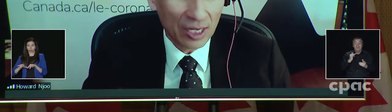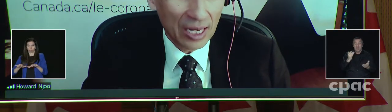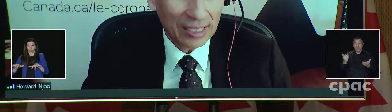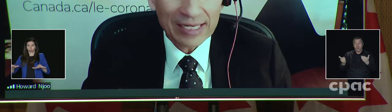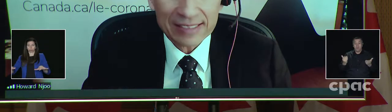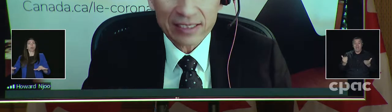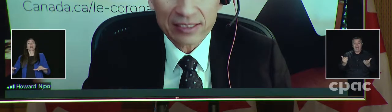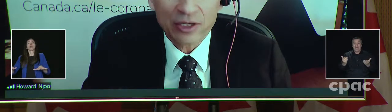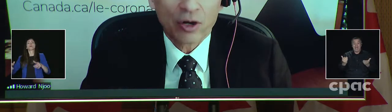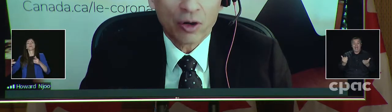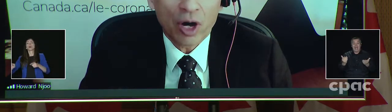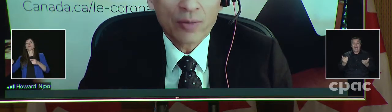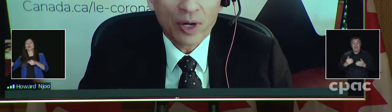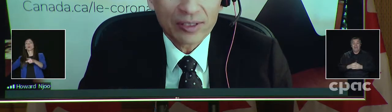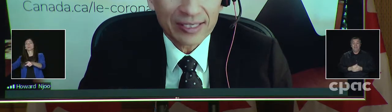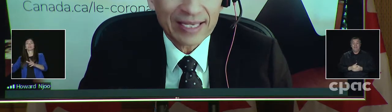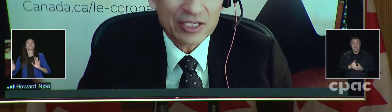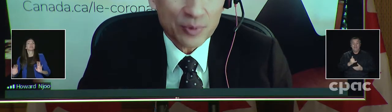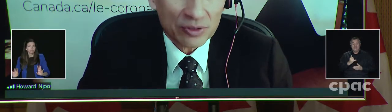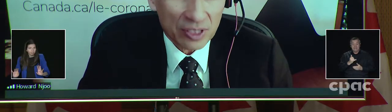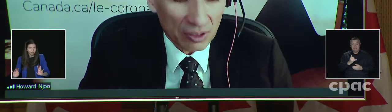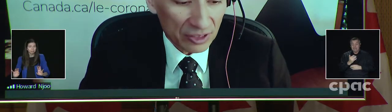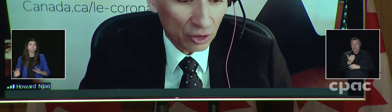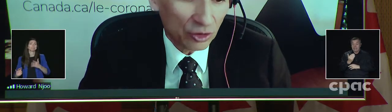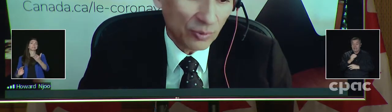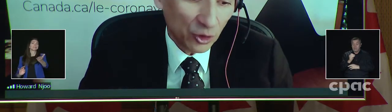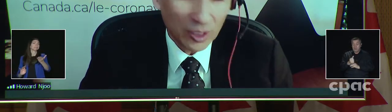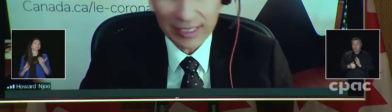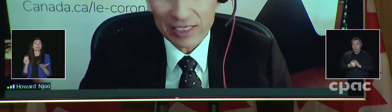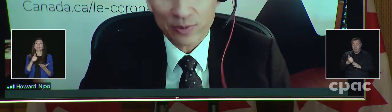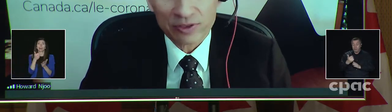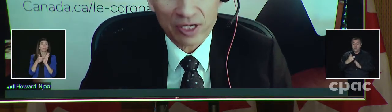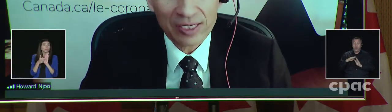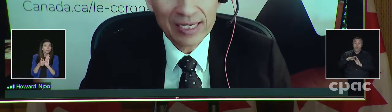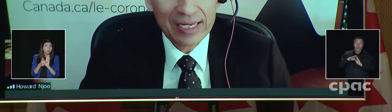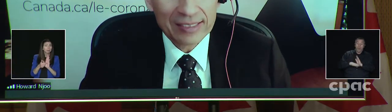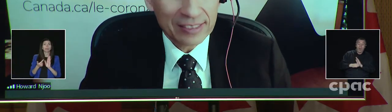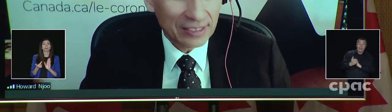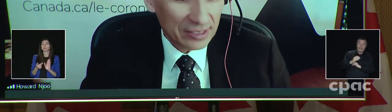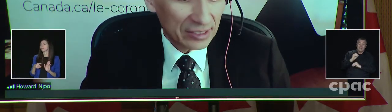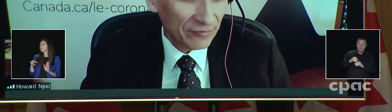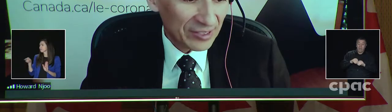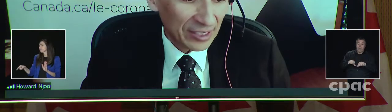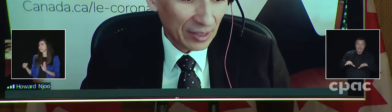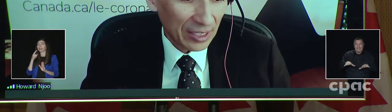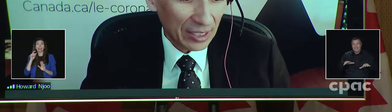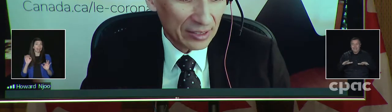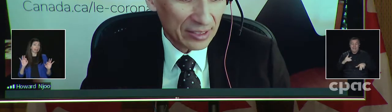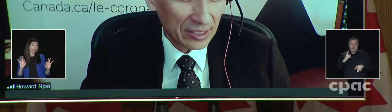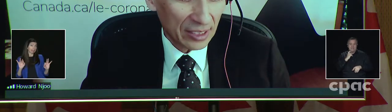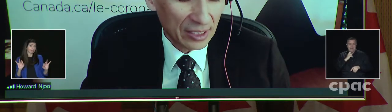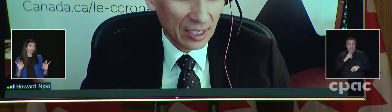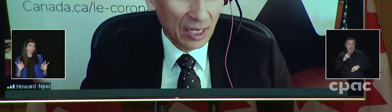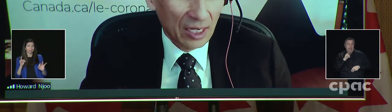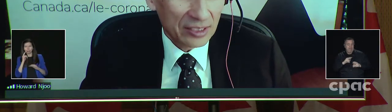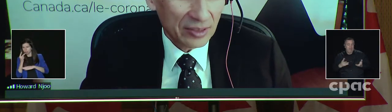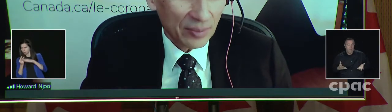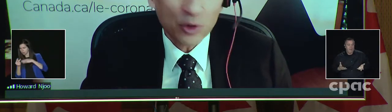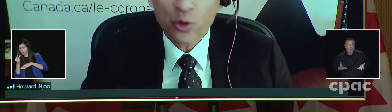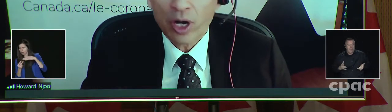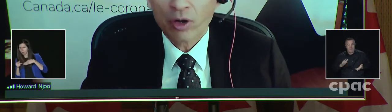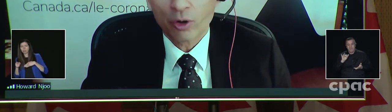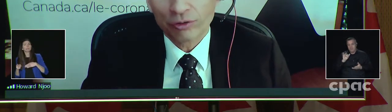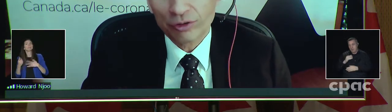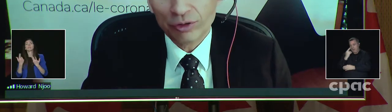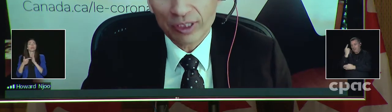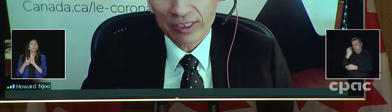on augmente à 15 si on diminue à 15 c'est difficile et c'est